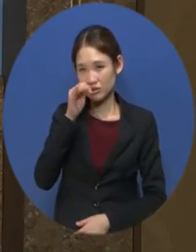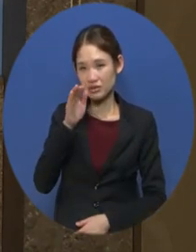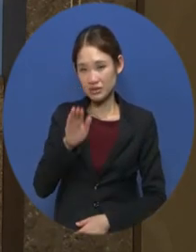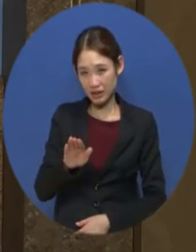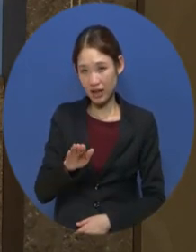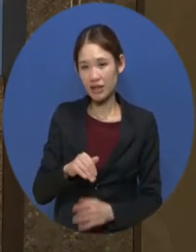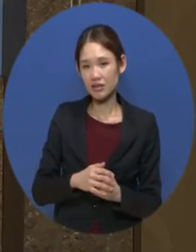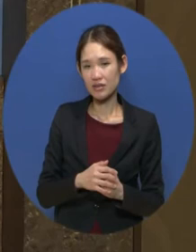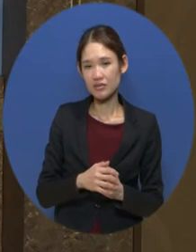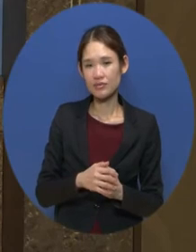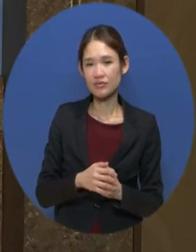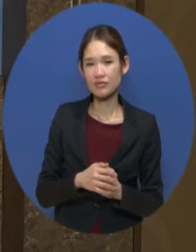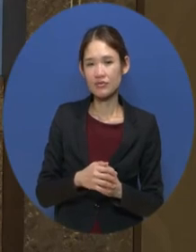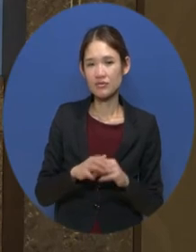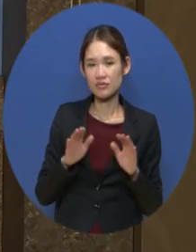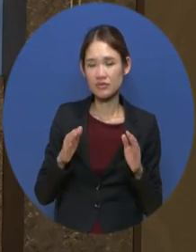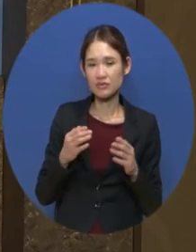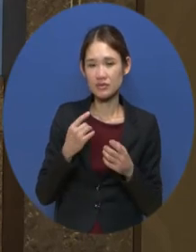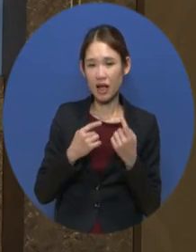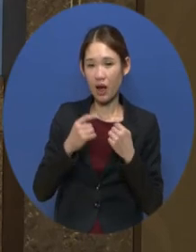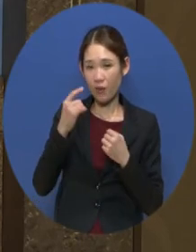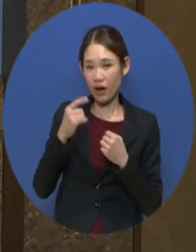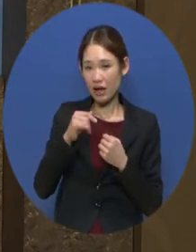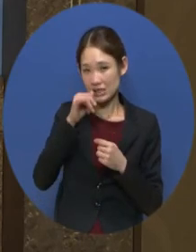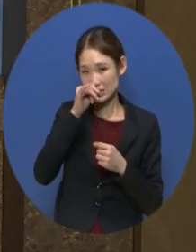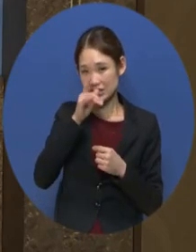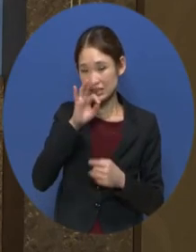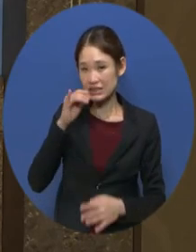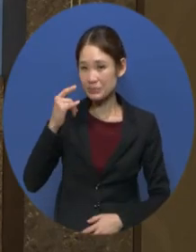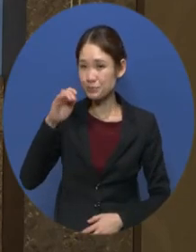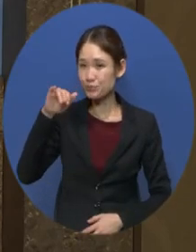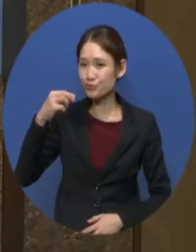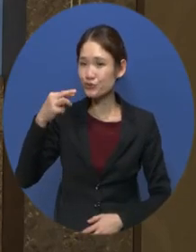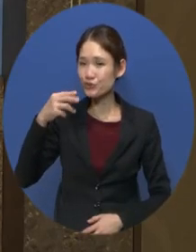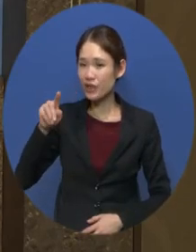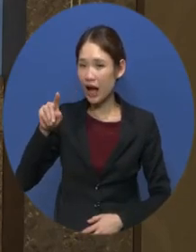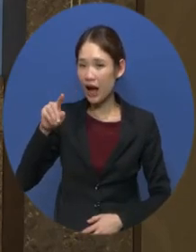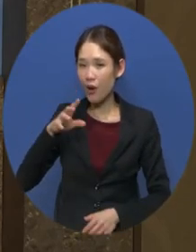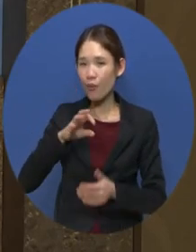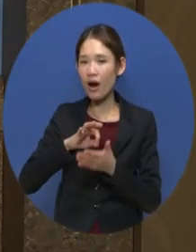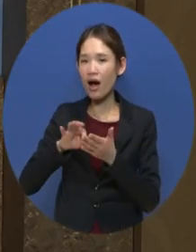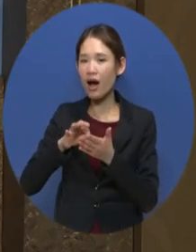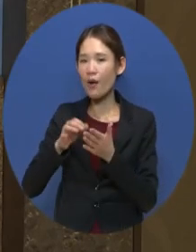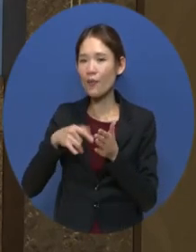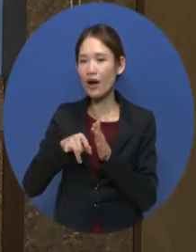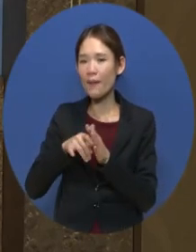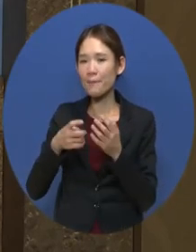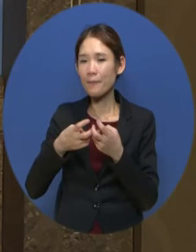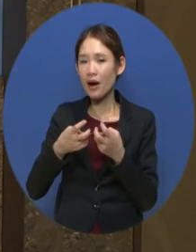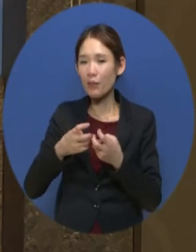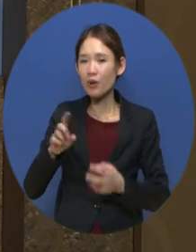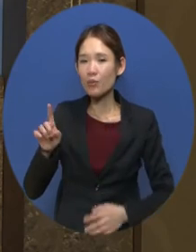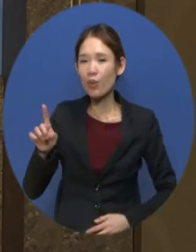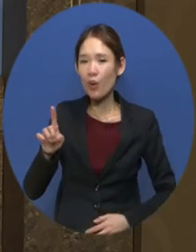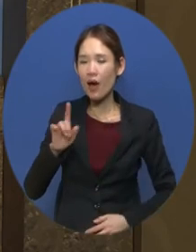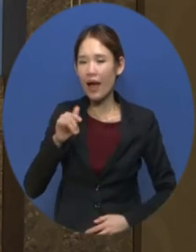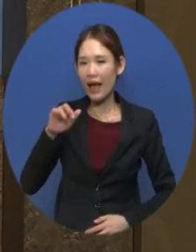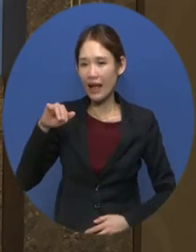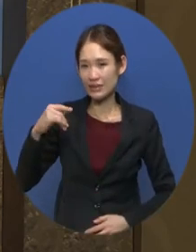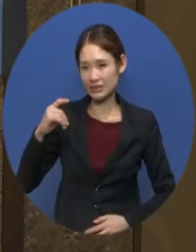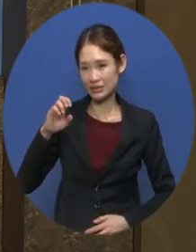있는데, 현재 나와 있는 인프라에서 활용할 수 있는 방안이라고 본다면 헬스무안밖에 없거든요. 제